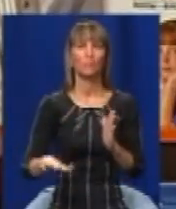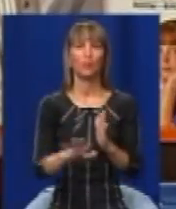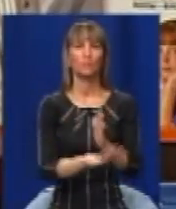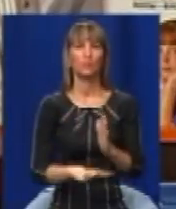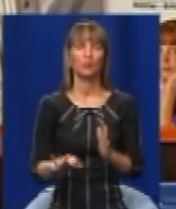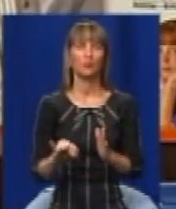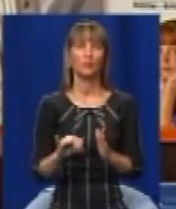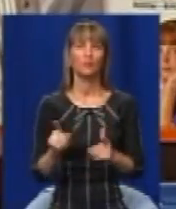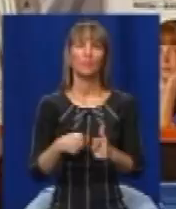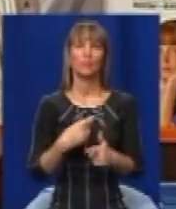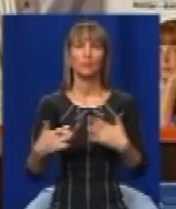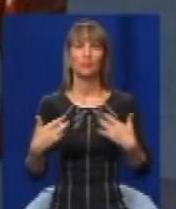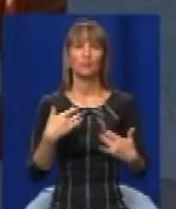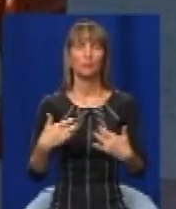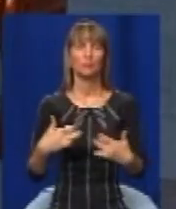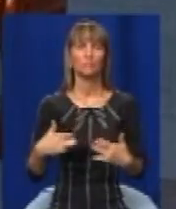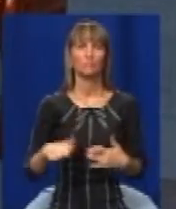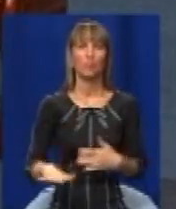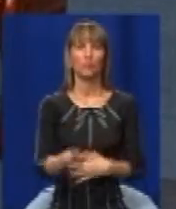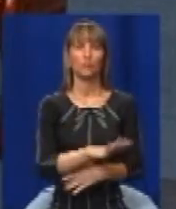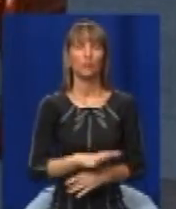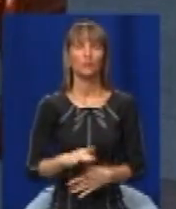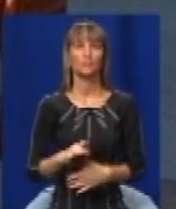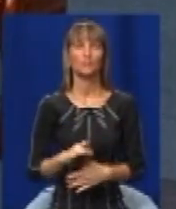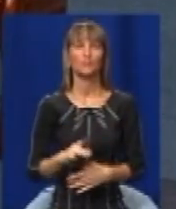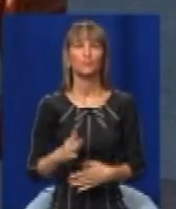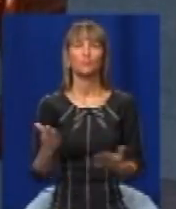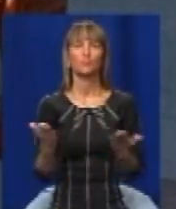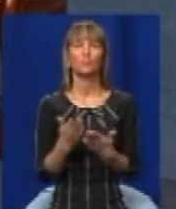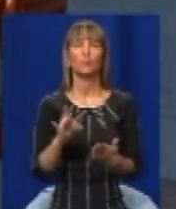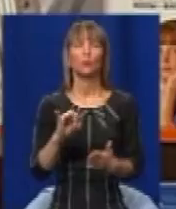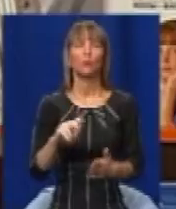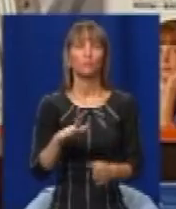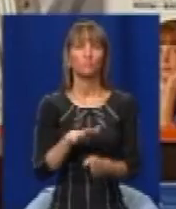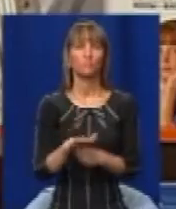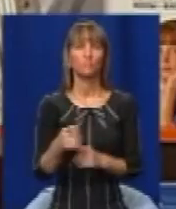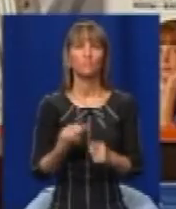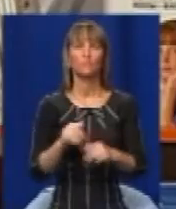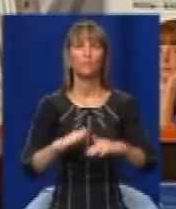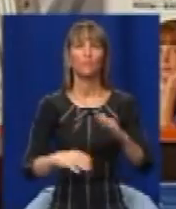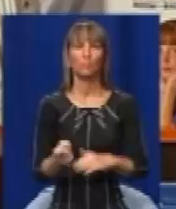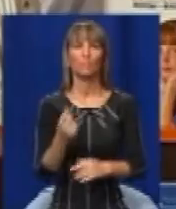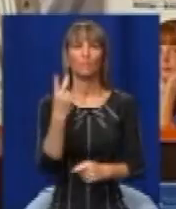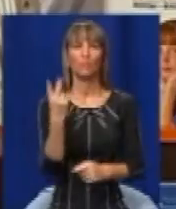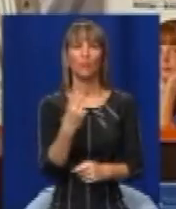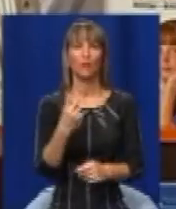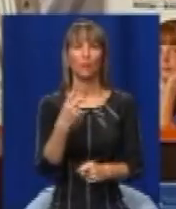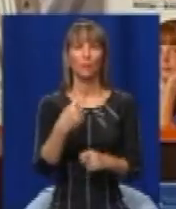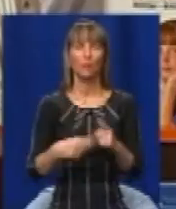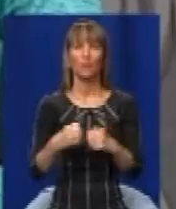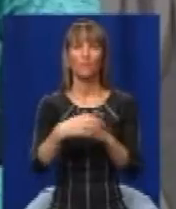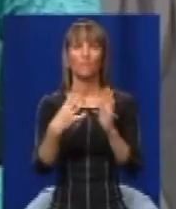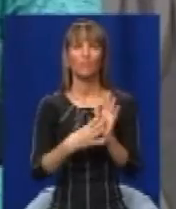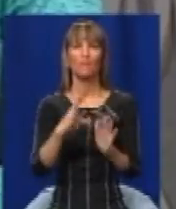сьомочній і сценічній площадці. Що він, яку роль? Ця професія з'явилася во второй половині 19